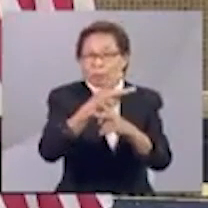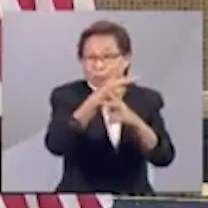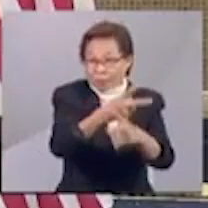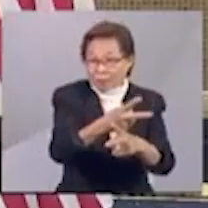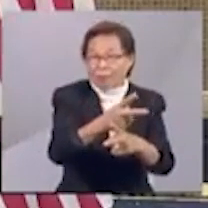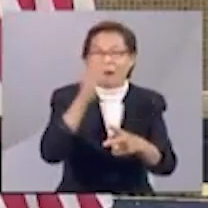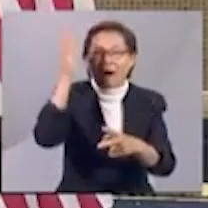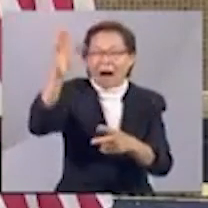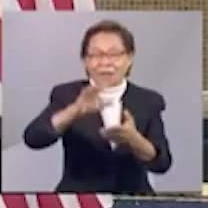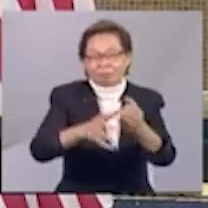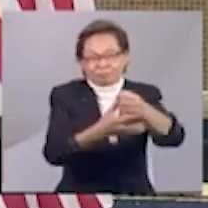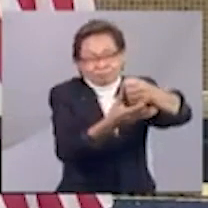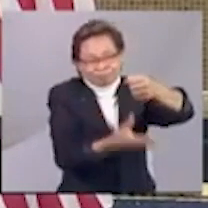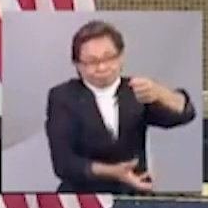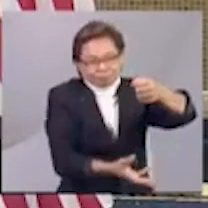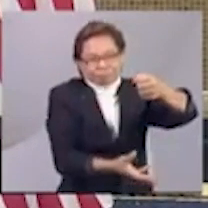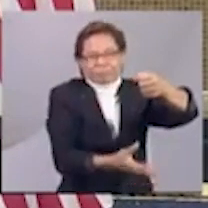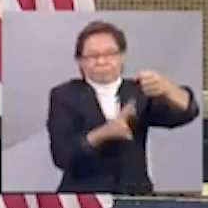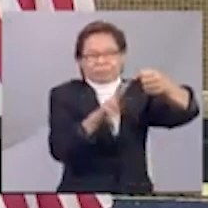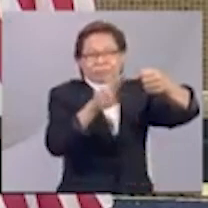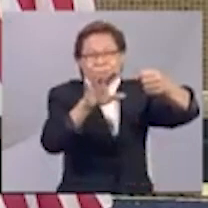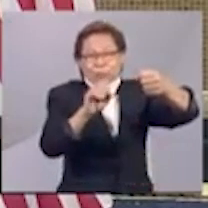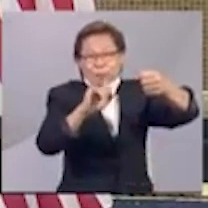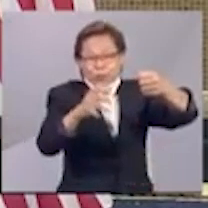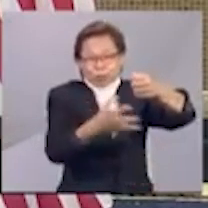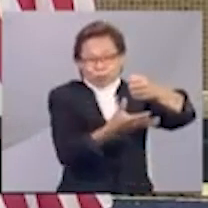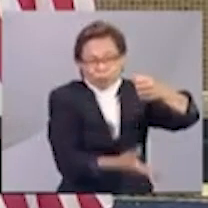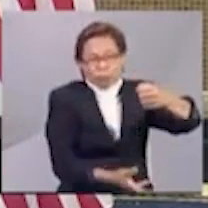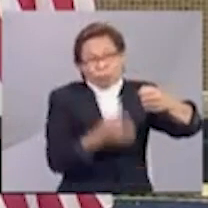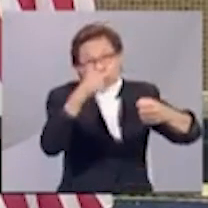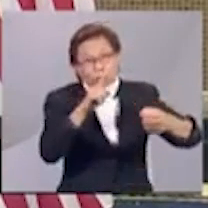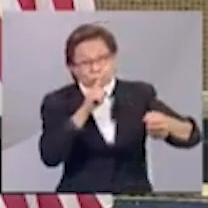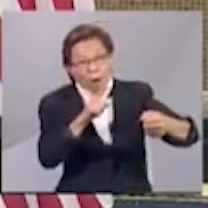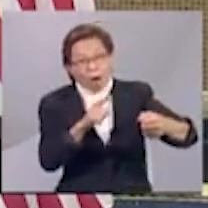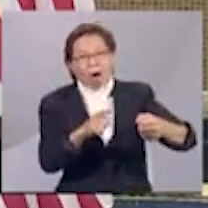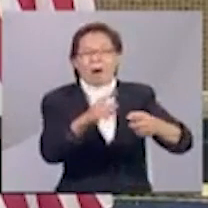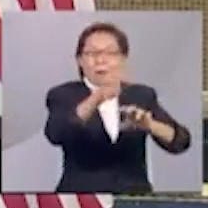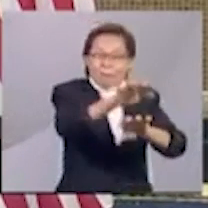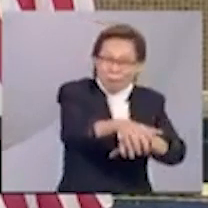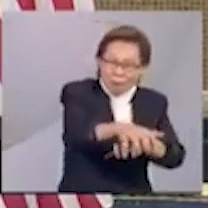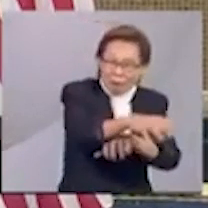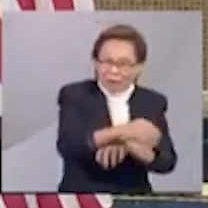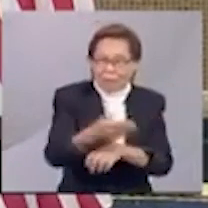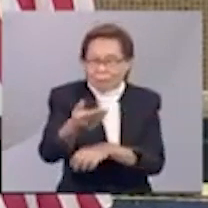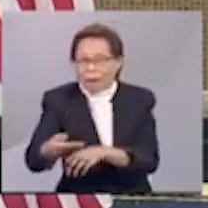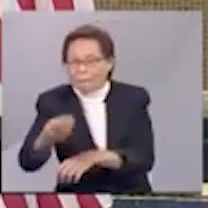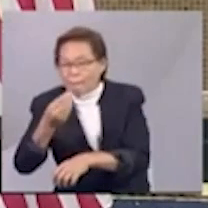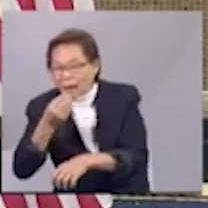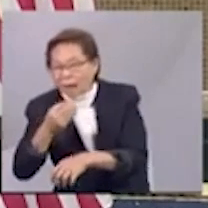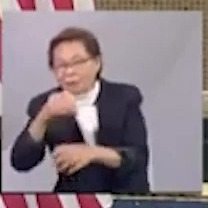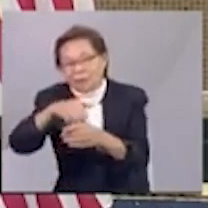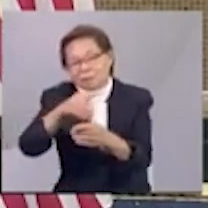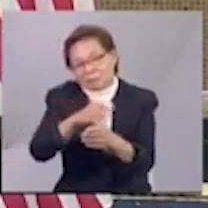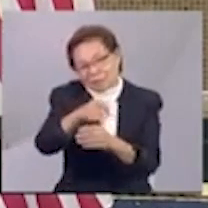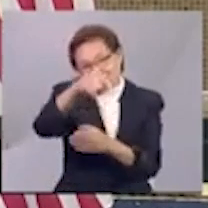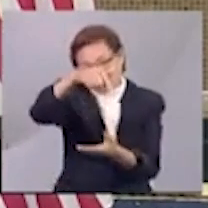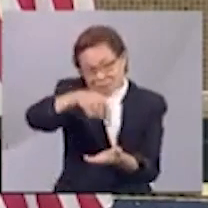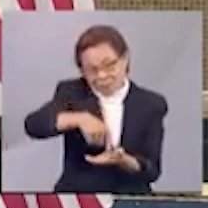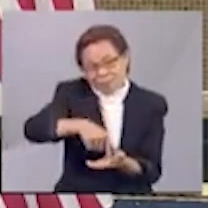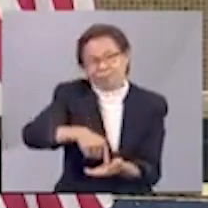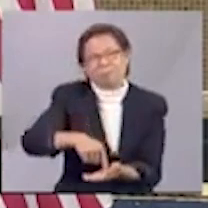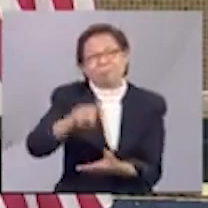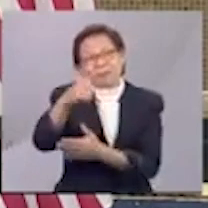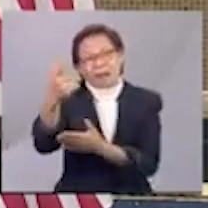akan diperuntukkan untuk memastikan kelangsungan fungsi petanian dan kemaliti dalam sekta ini